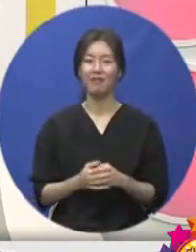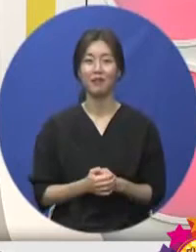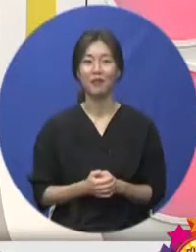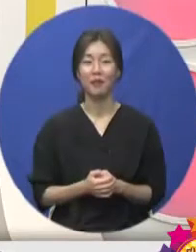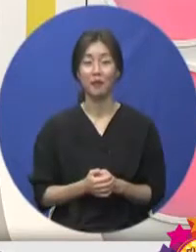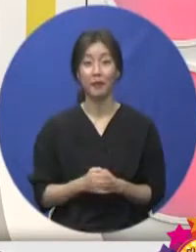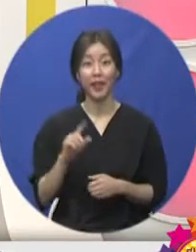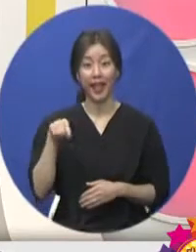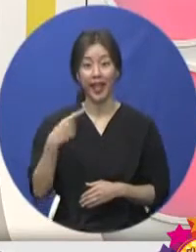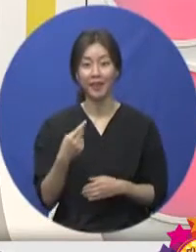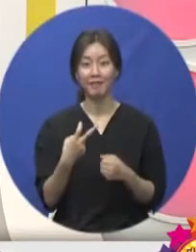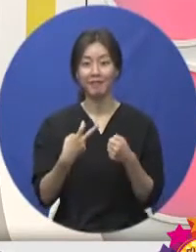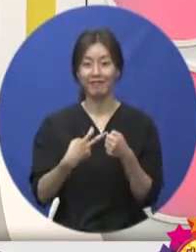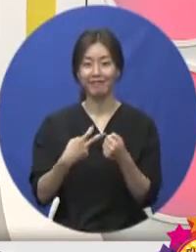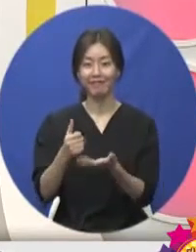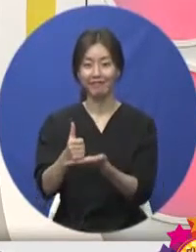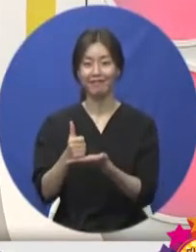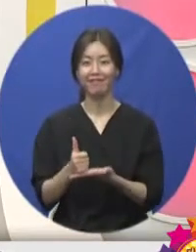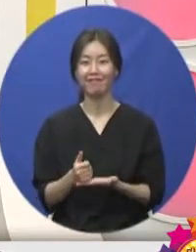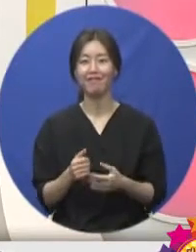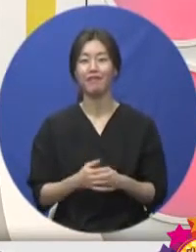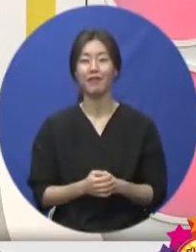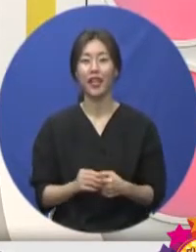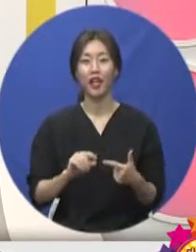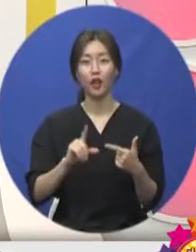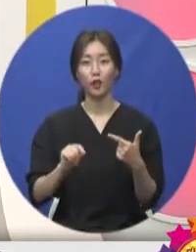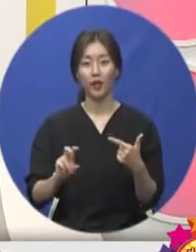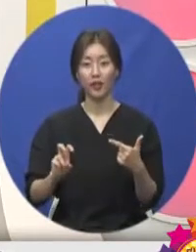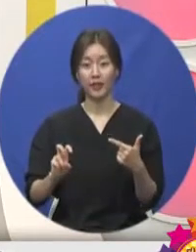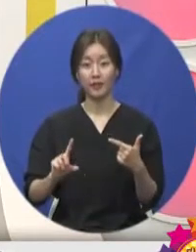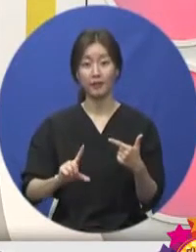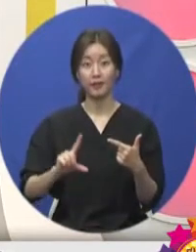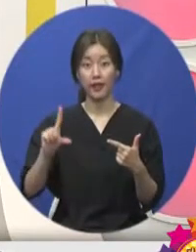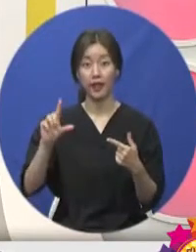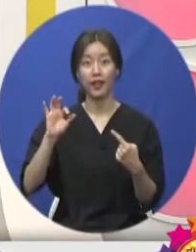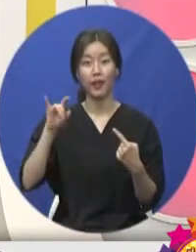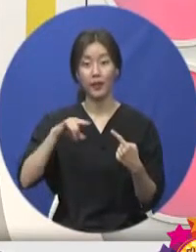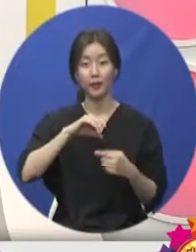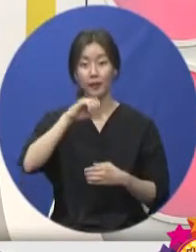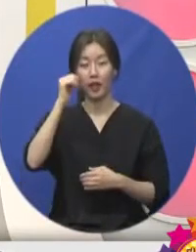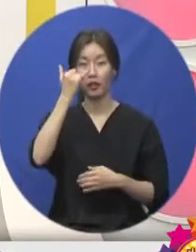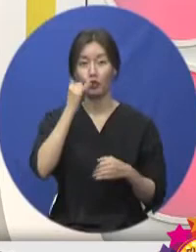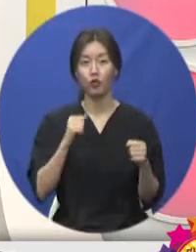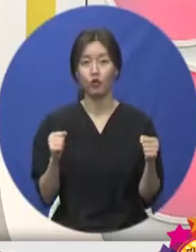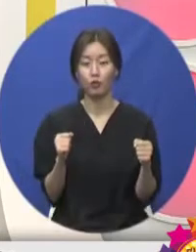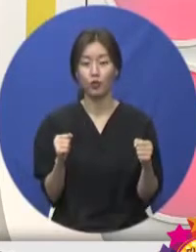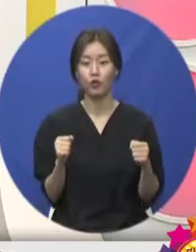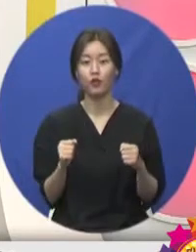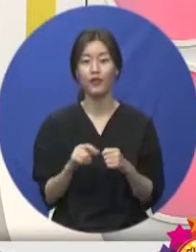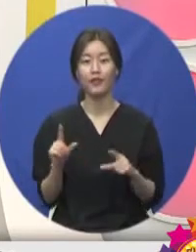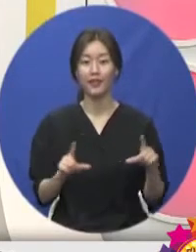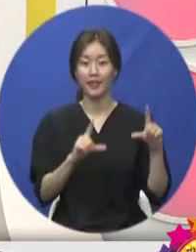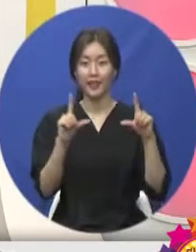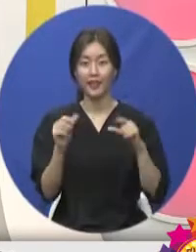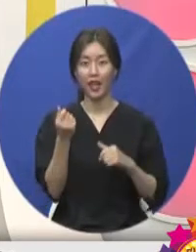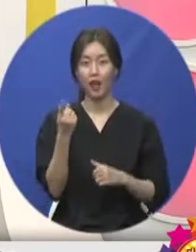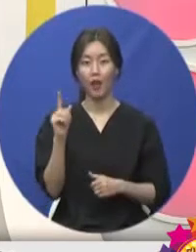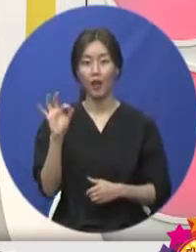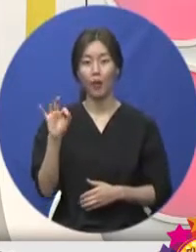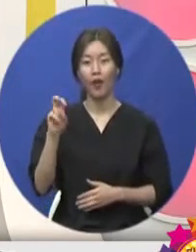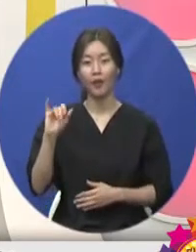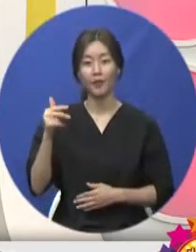자 다음은요. 12번째. 저 6월 20일 날 장원하신 충북 영동군의